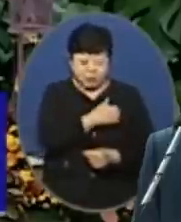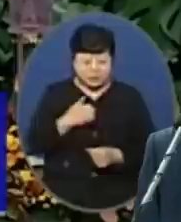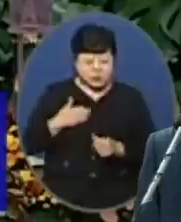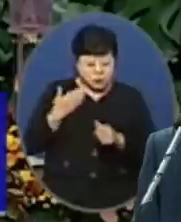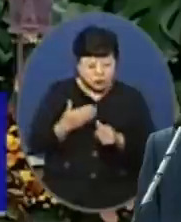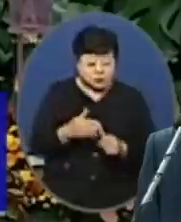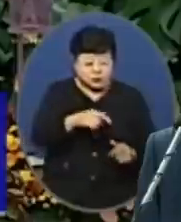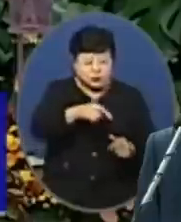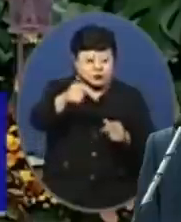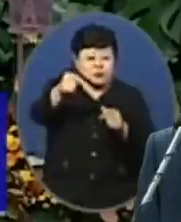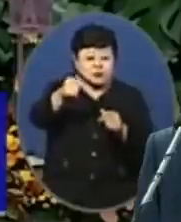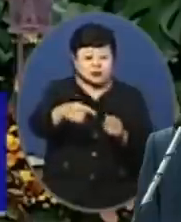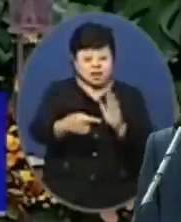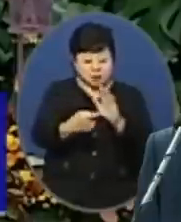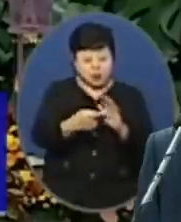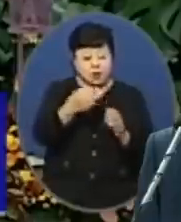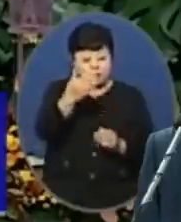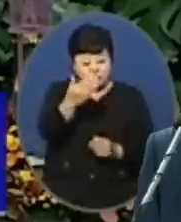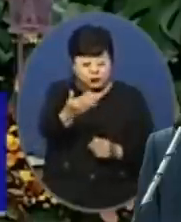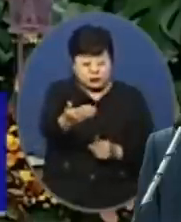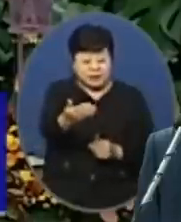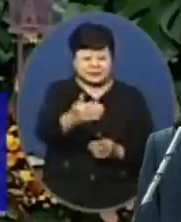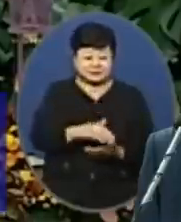하며 나의 구원을 그에게 보여리라 하시도다.